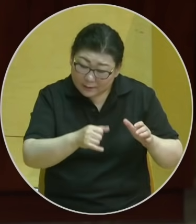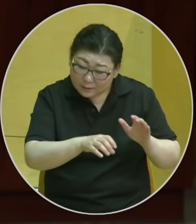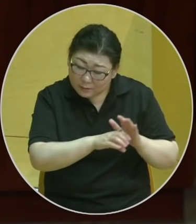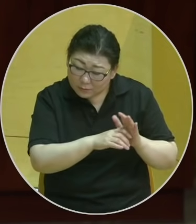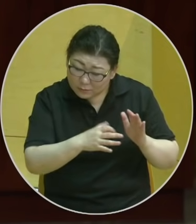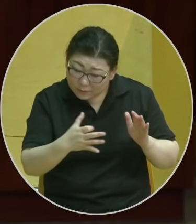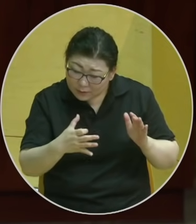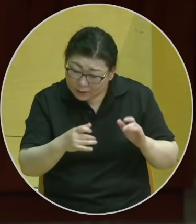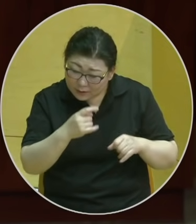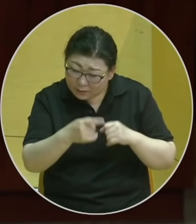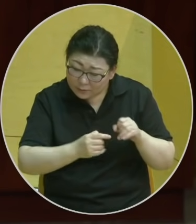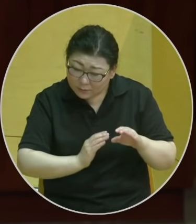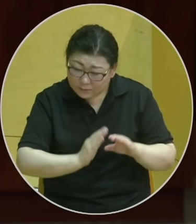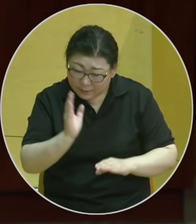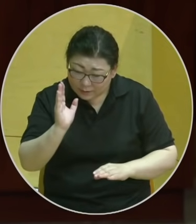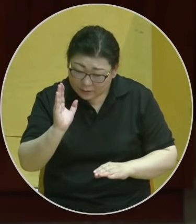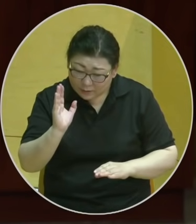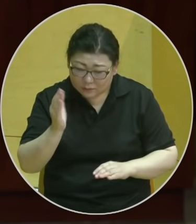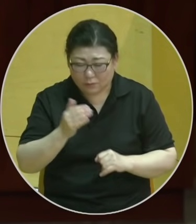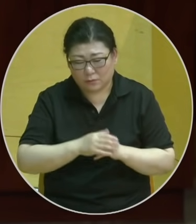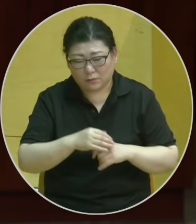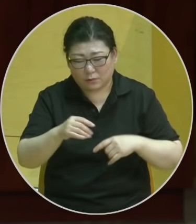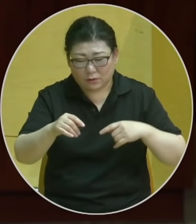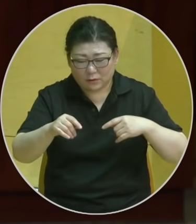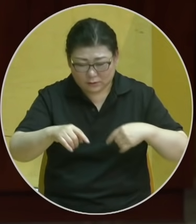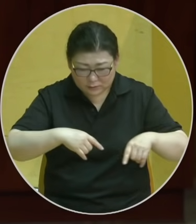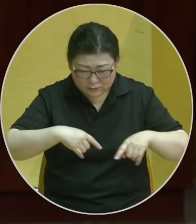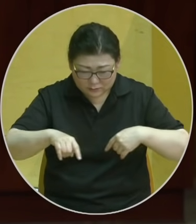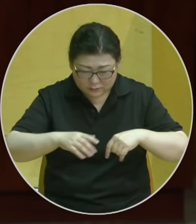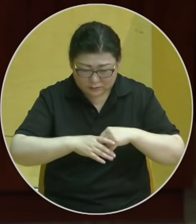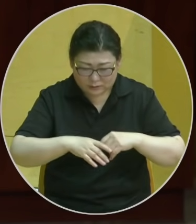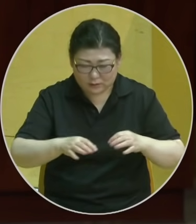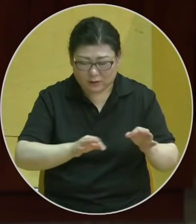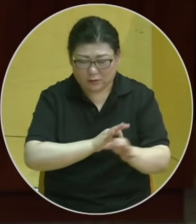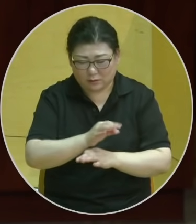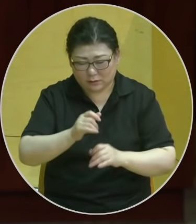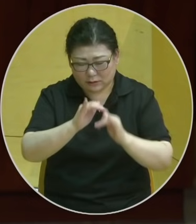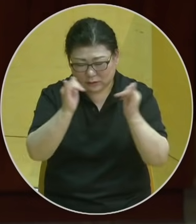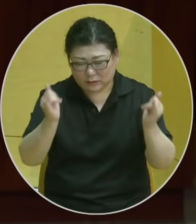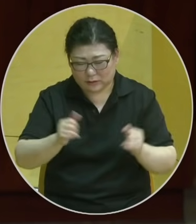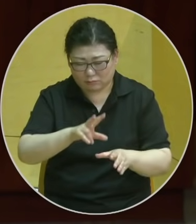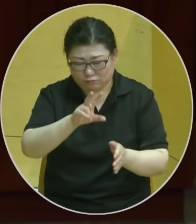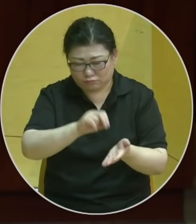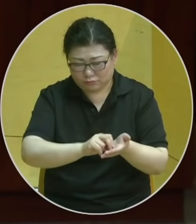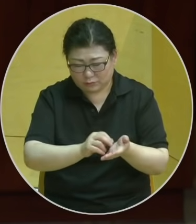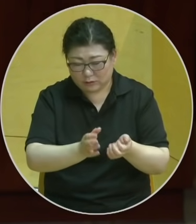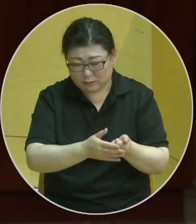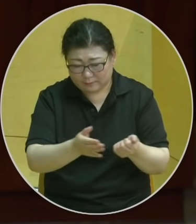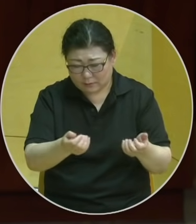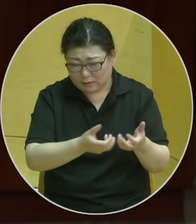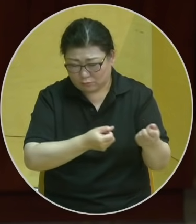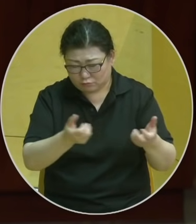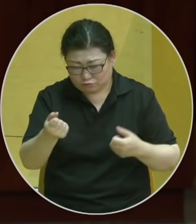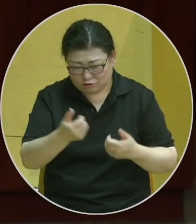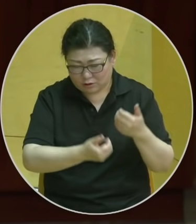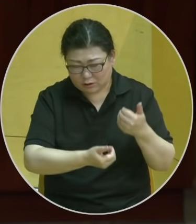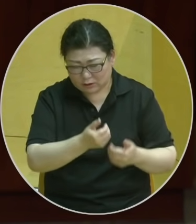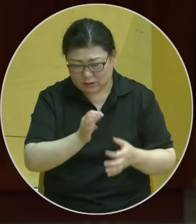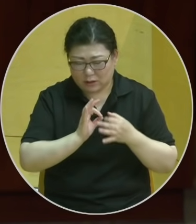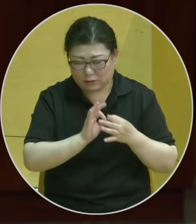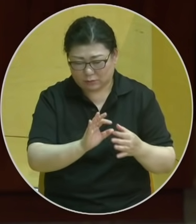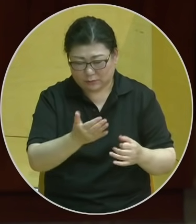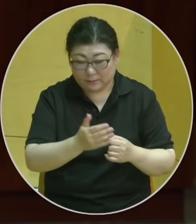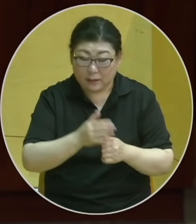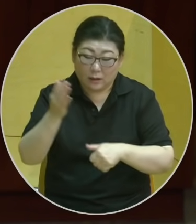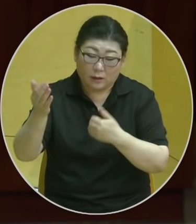전염병과 정치, 경제, 사회적으로 분열과 갈등이 끊임없이 지속되고 있습니다. 하나님이 창조하신 우주보다